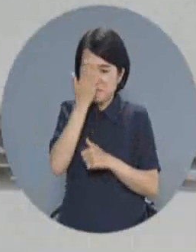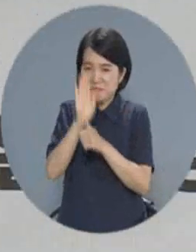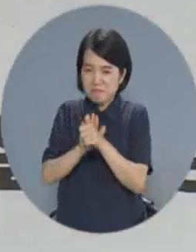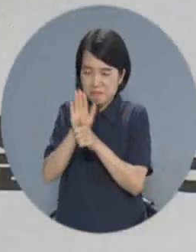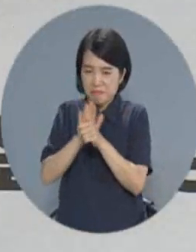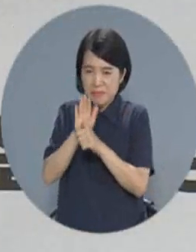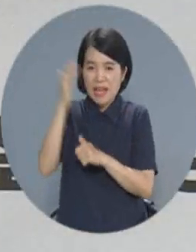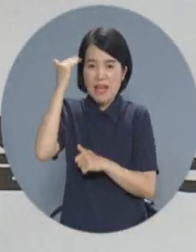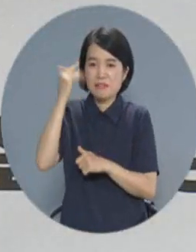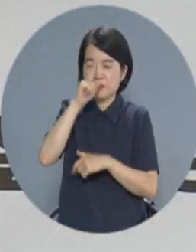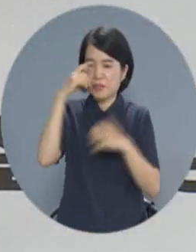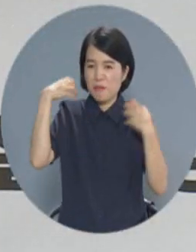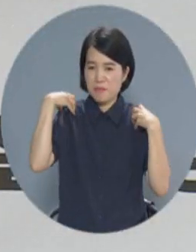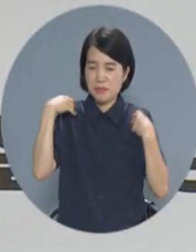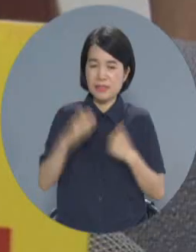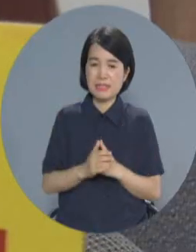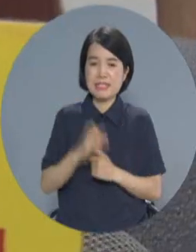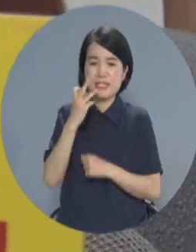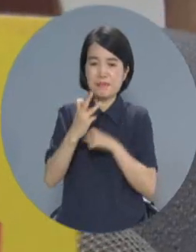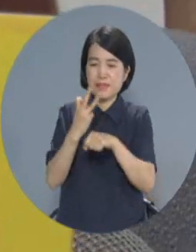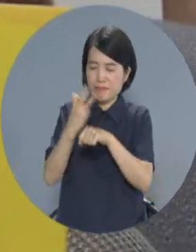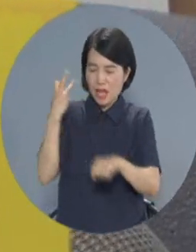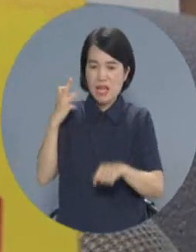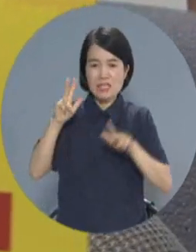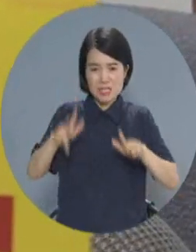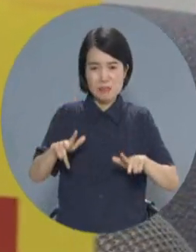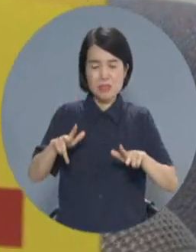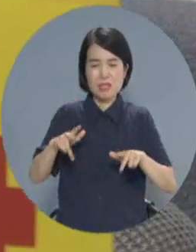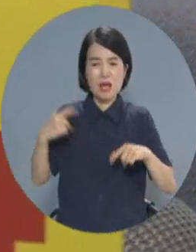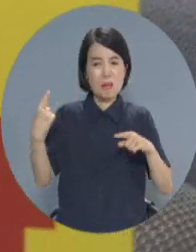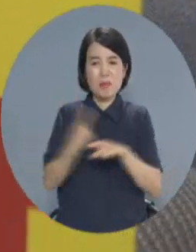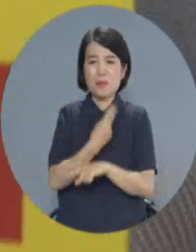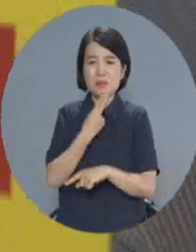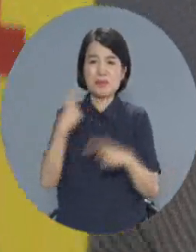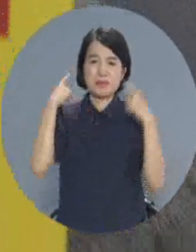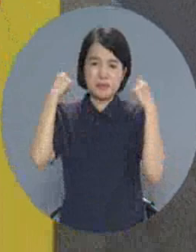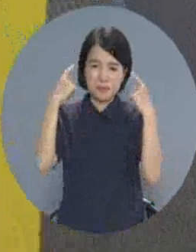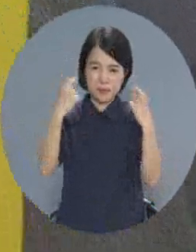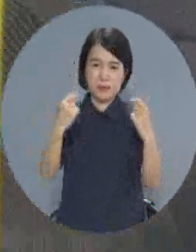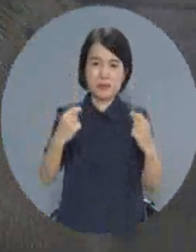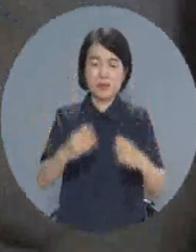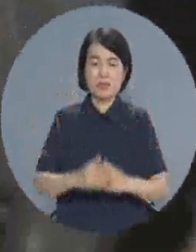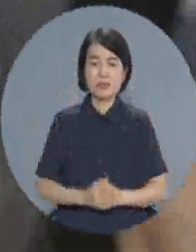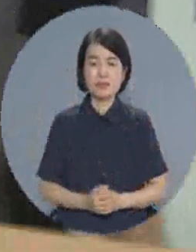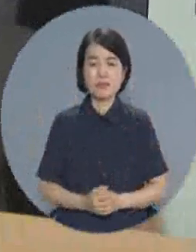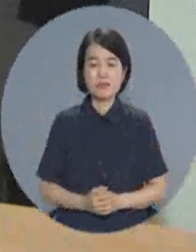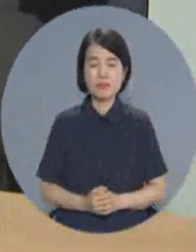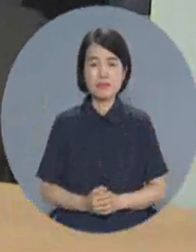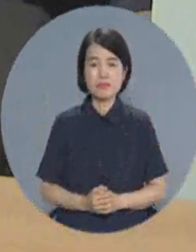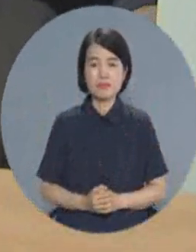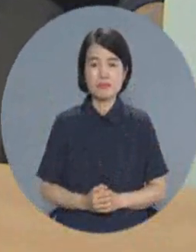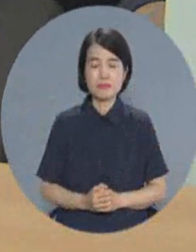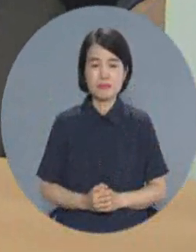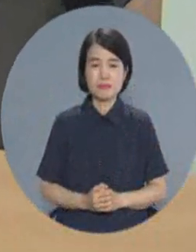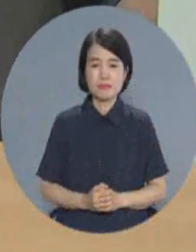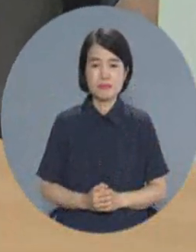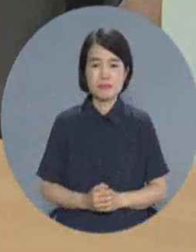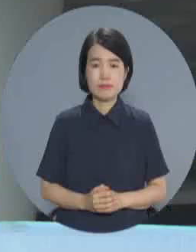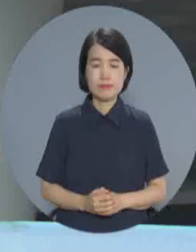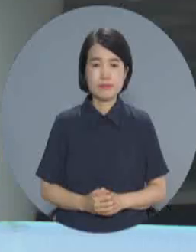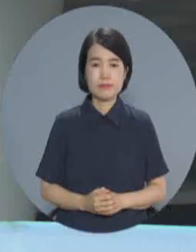우리 정부의 태도는 13년 전에나 지금에나 전혀 나아진 게 없습니다. MBC 뉴스 우종훈입니다.